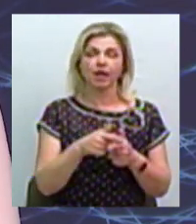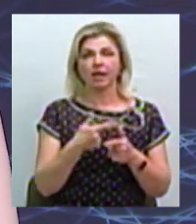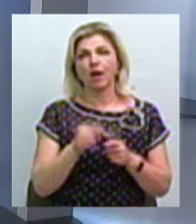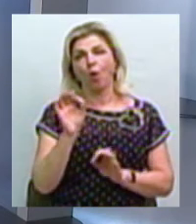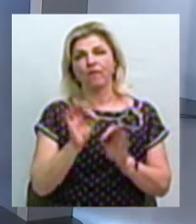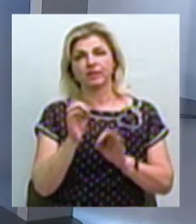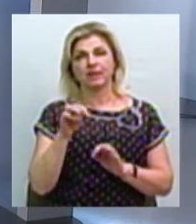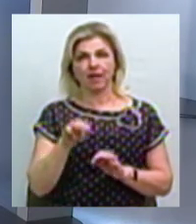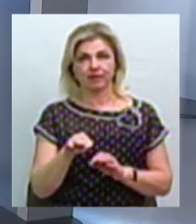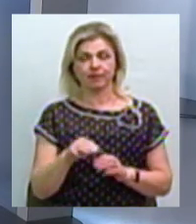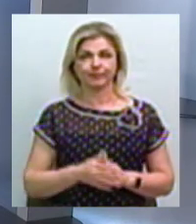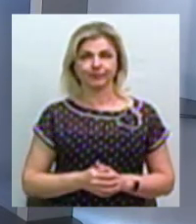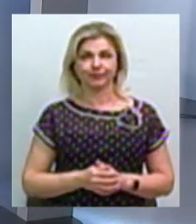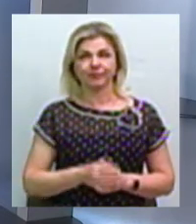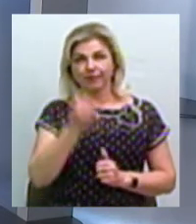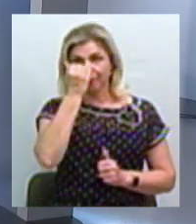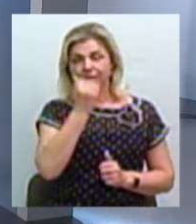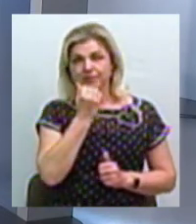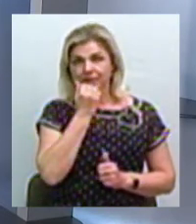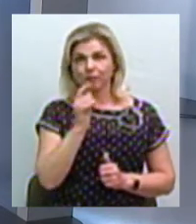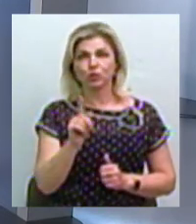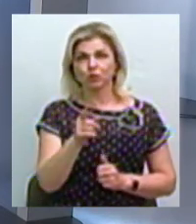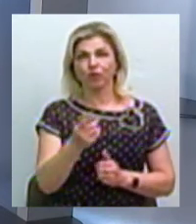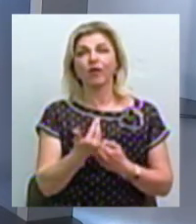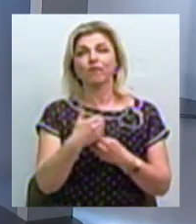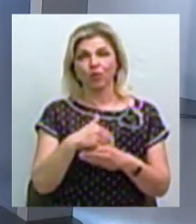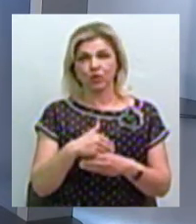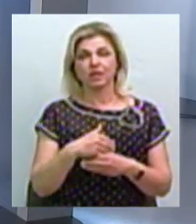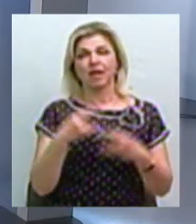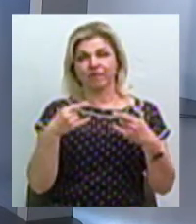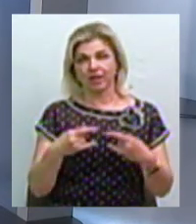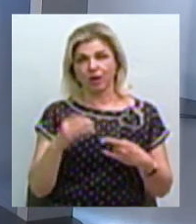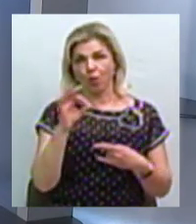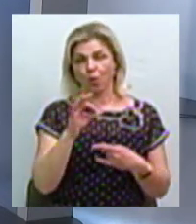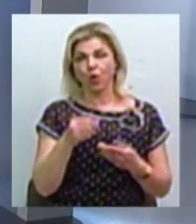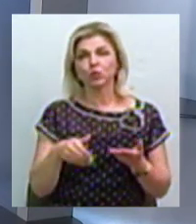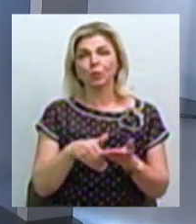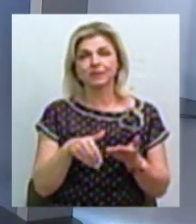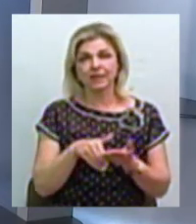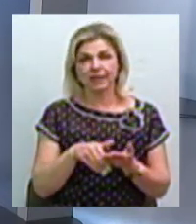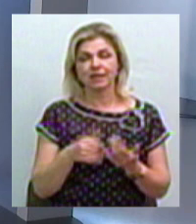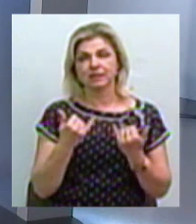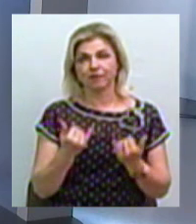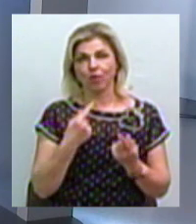коефіцієнт. Ольга, спасибі, що ви були сьогодні з нами в ефірі про нарахування субсидій. Ми говорили